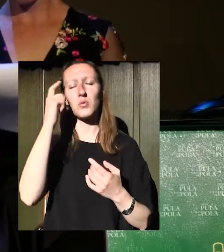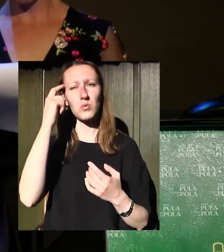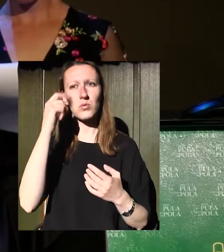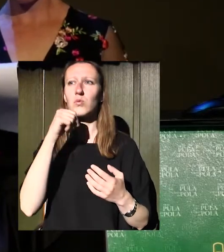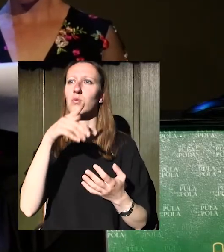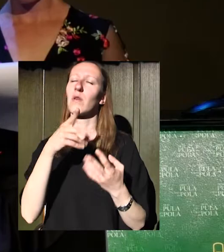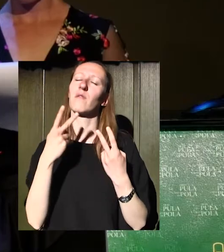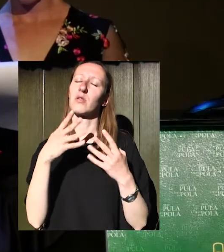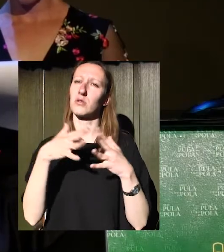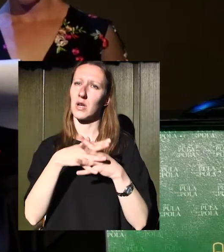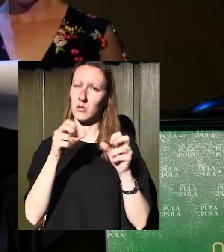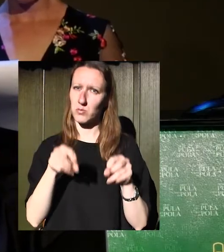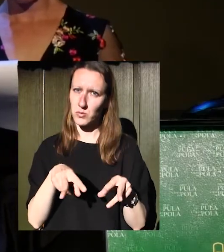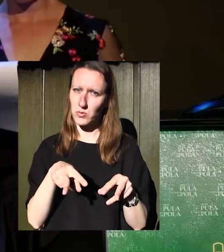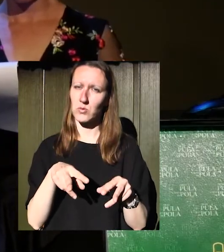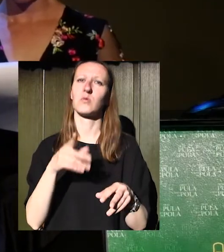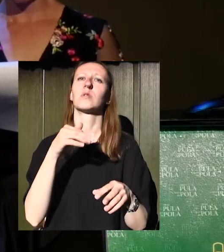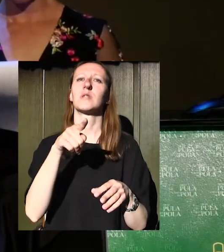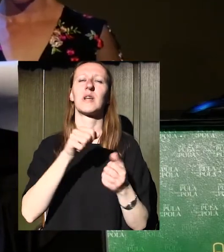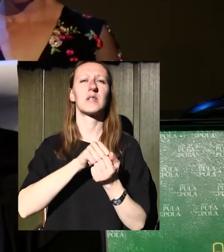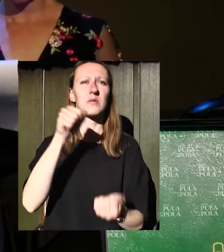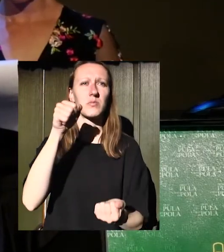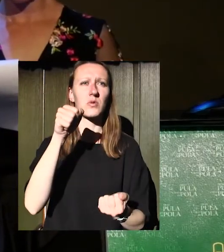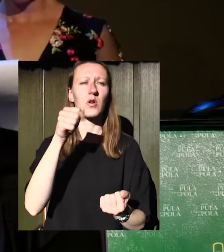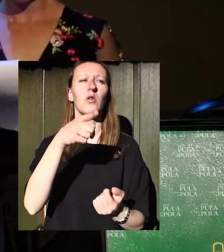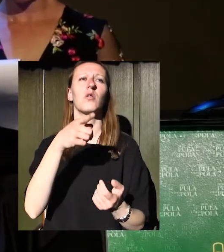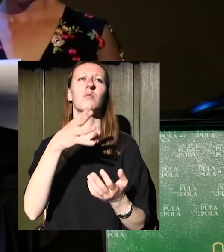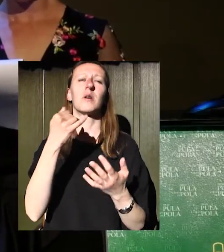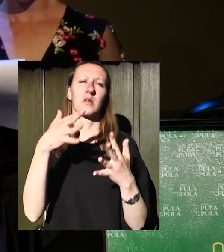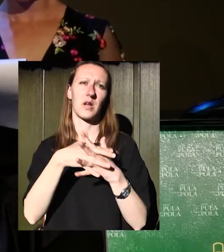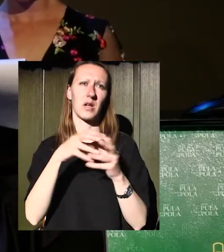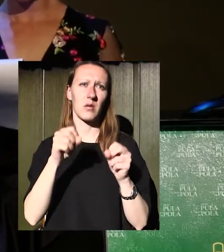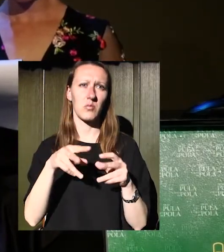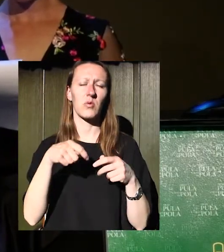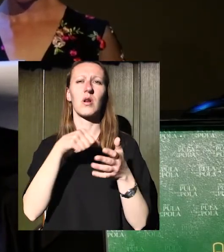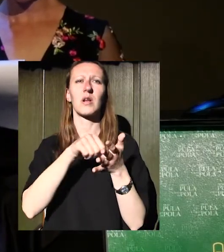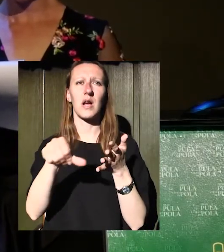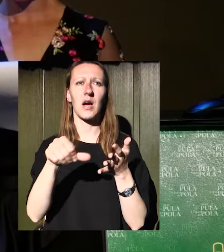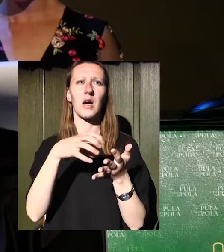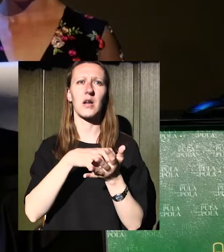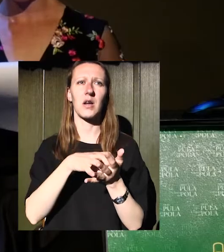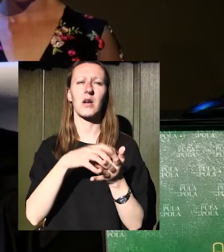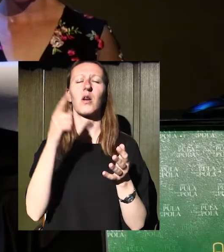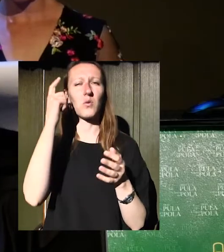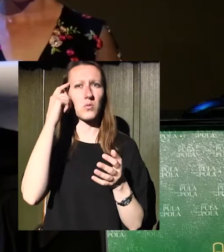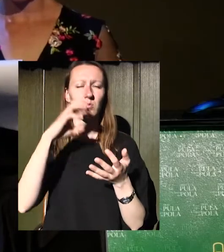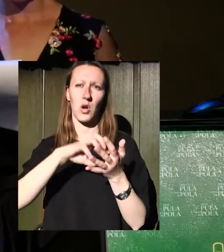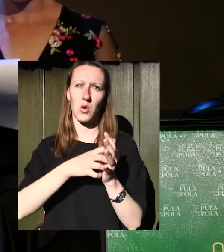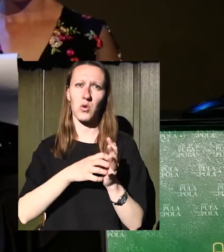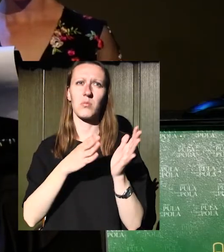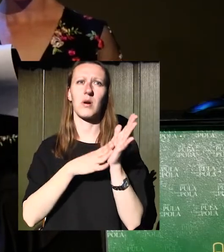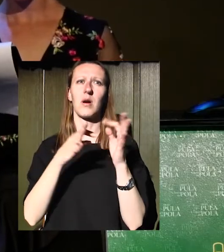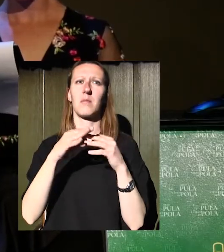della cultura e del prestigio della città di Pola, con il diploma di benemerenza della città di Pola si premia la società